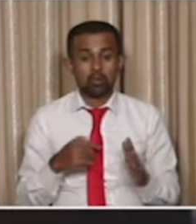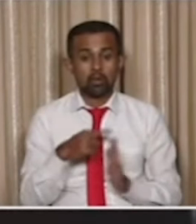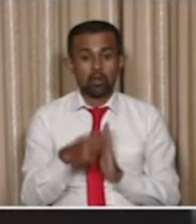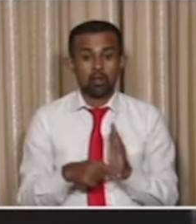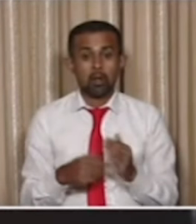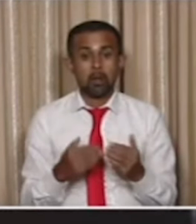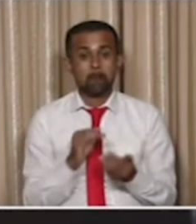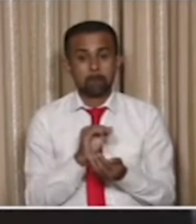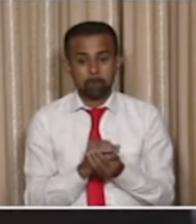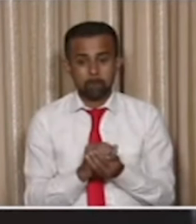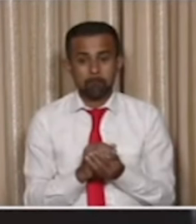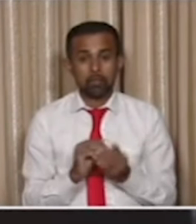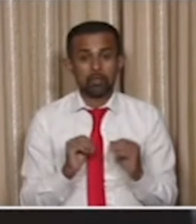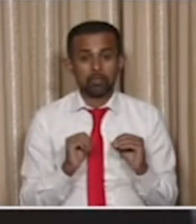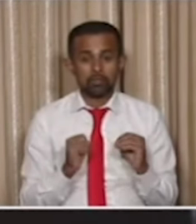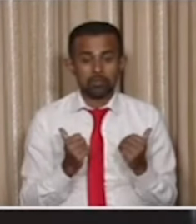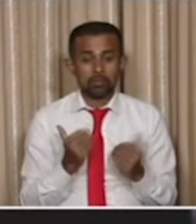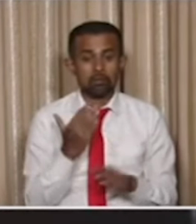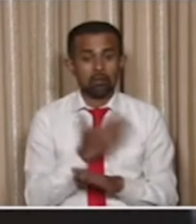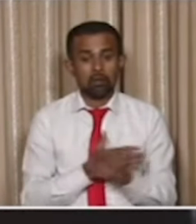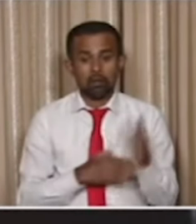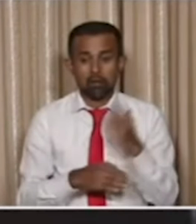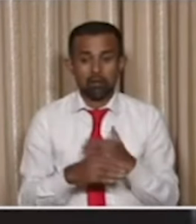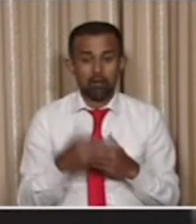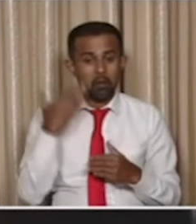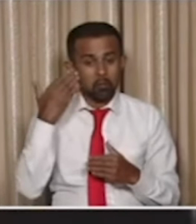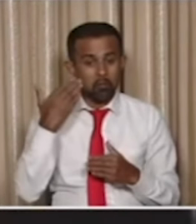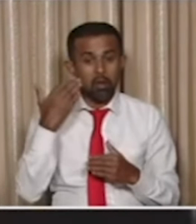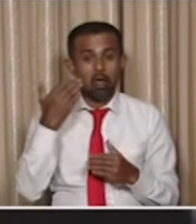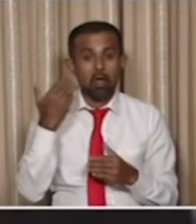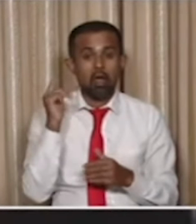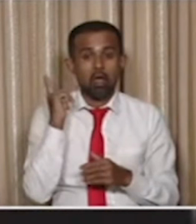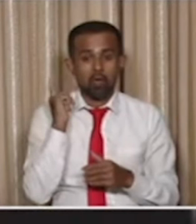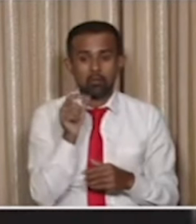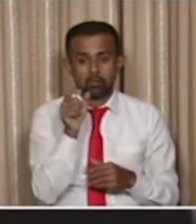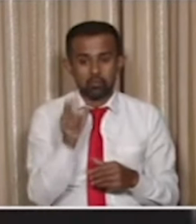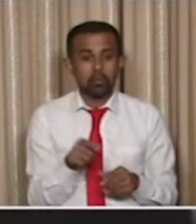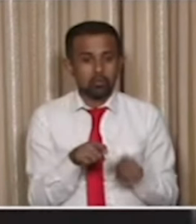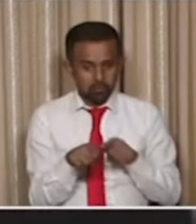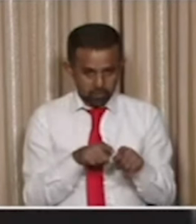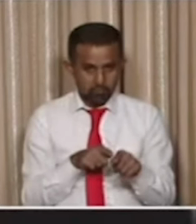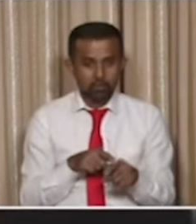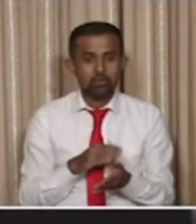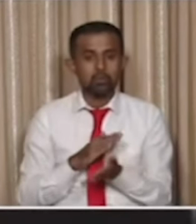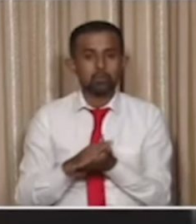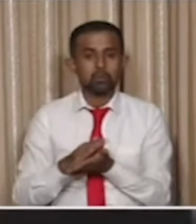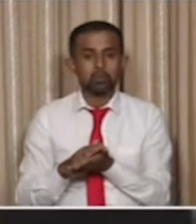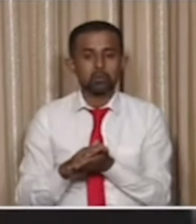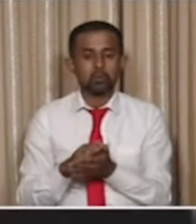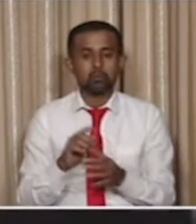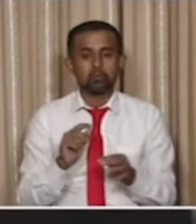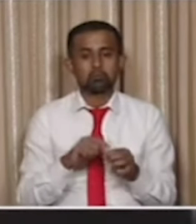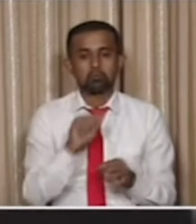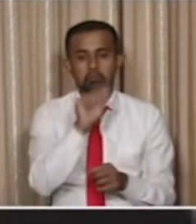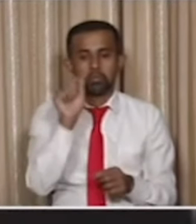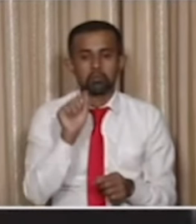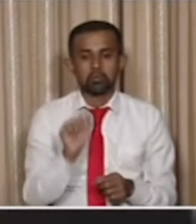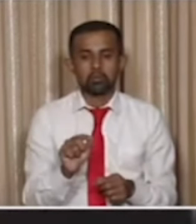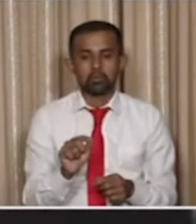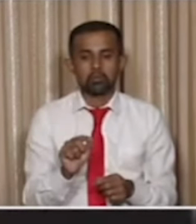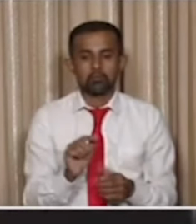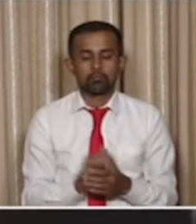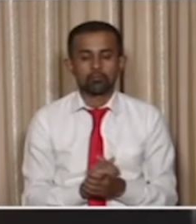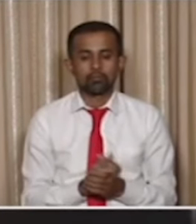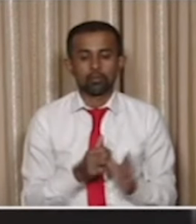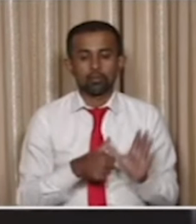බේරගන්න තමන්ගේ ජීවිත අත්පා ඇස්කන් පූජා කරපු රණවිරු මෙහෙමද කළගුණ සලකන්නේ කියන ප්‍රශ්නය මතුවෙනවා මොකද්ද